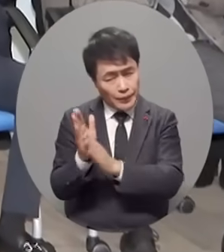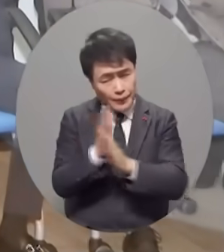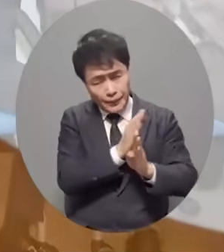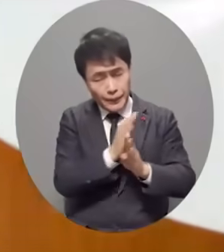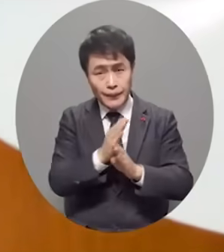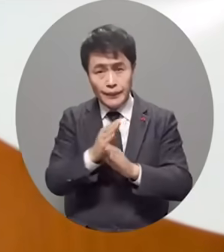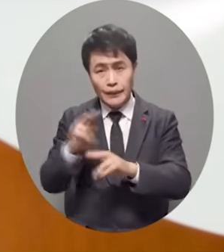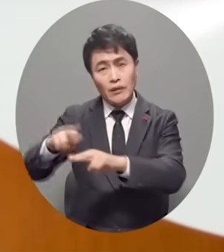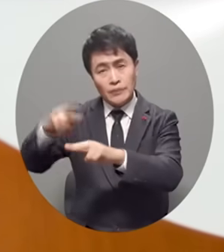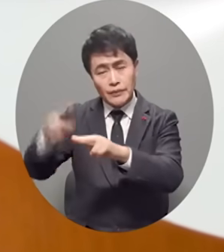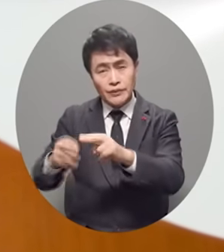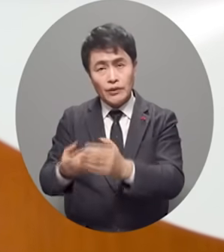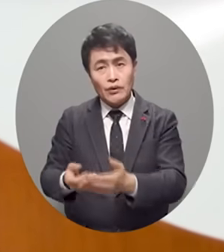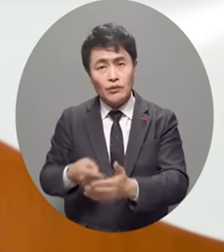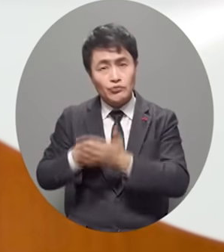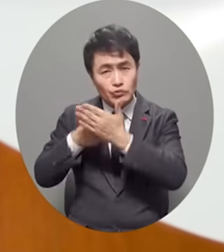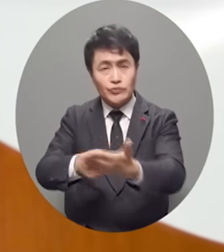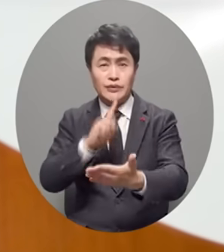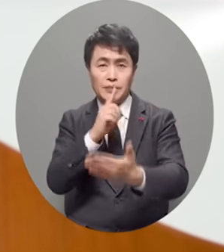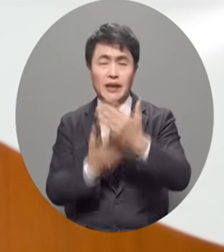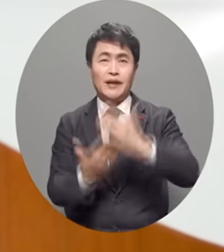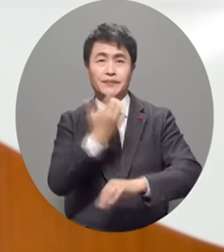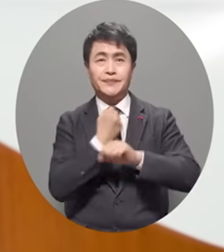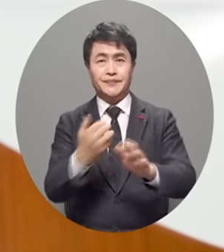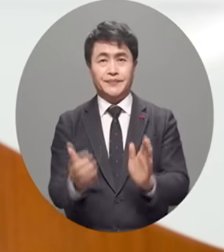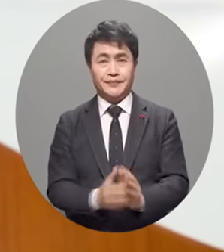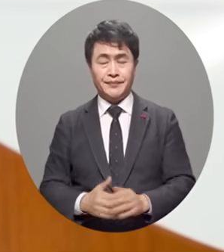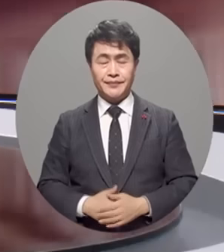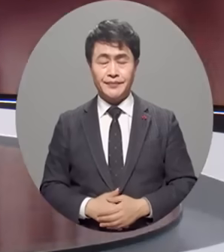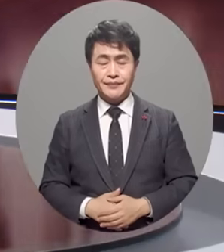있습니다. MBC 뉴스 이용주입니다.